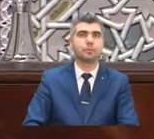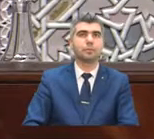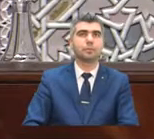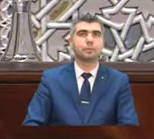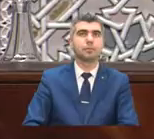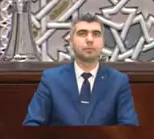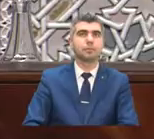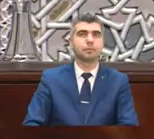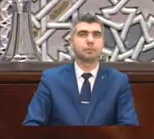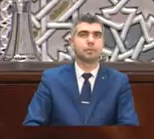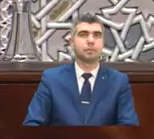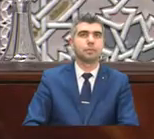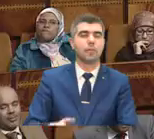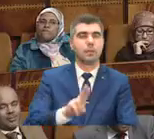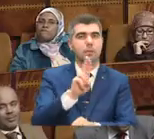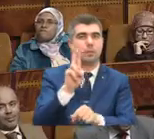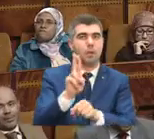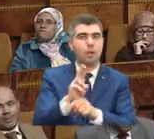تعقيبكم سيد النائب.